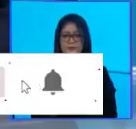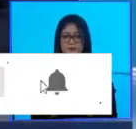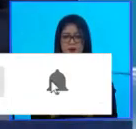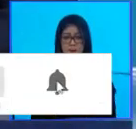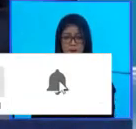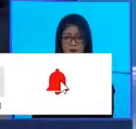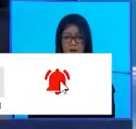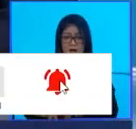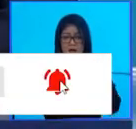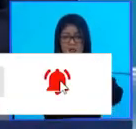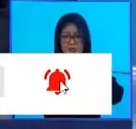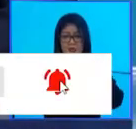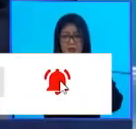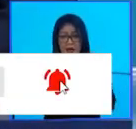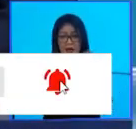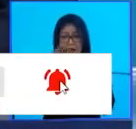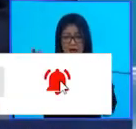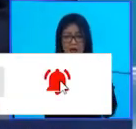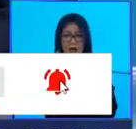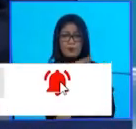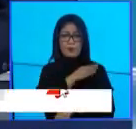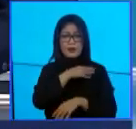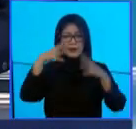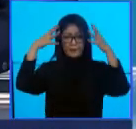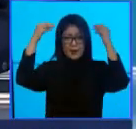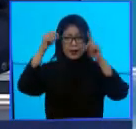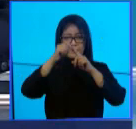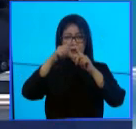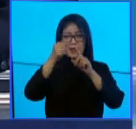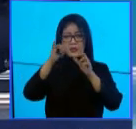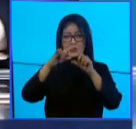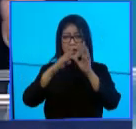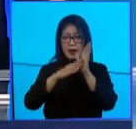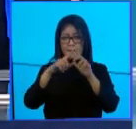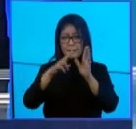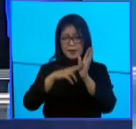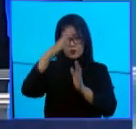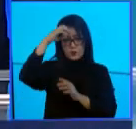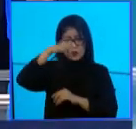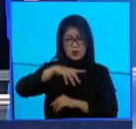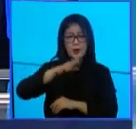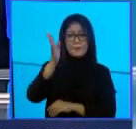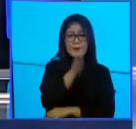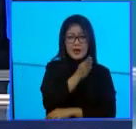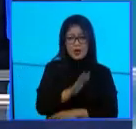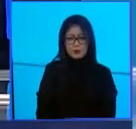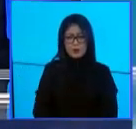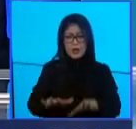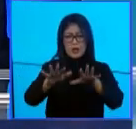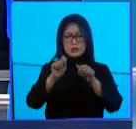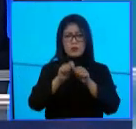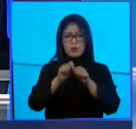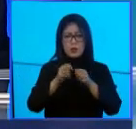Banjir melanda sejumlah daerah di Kabupaten Padang Pariaman, Sumatera Barat. Banjir mengakibatkan akses jalan terputus, serta ratusan rumah